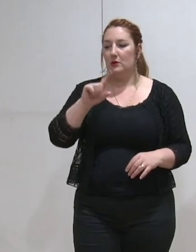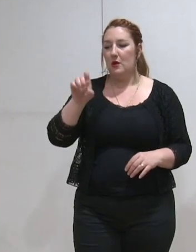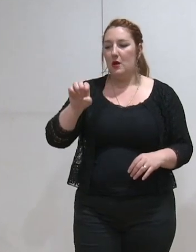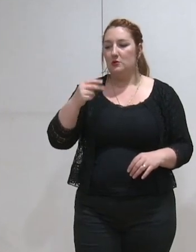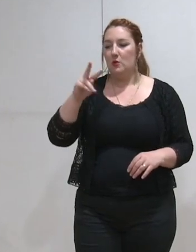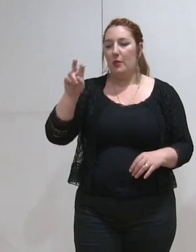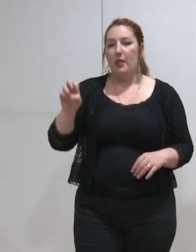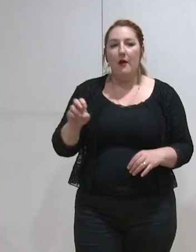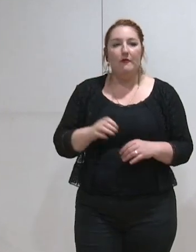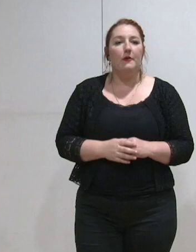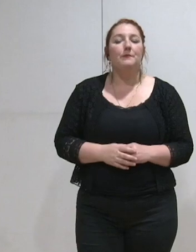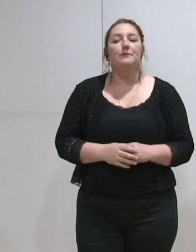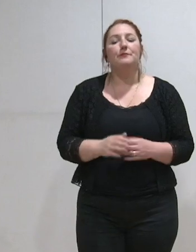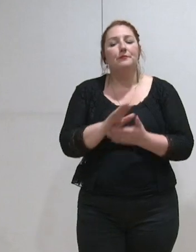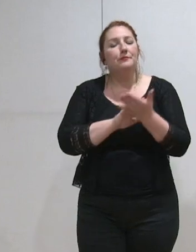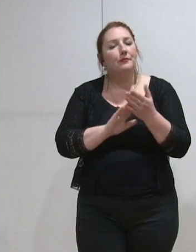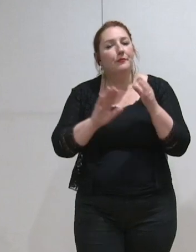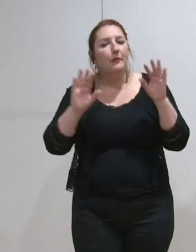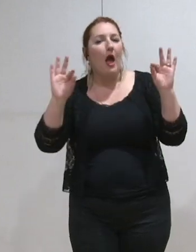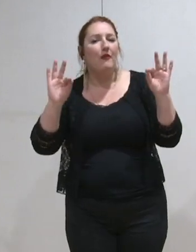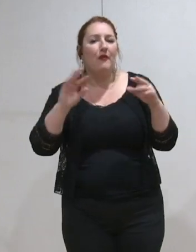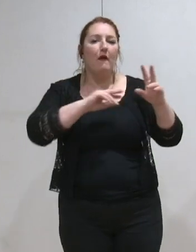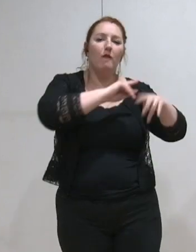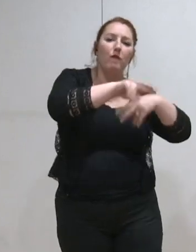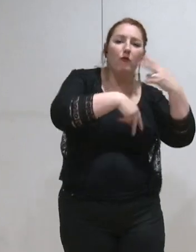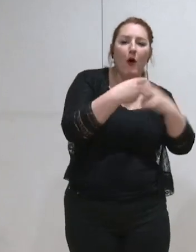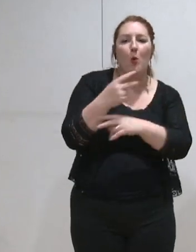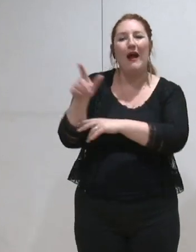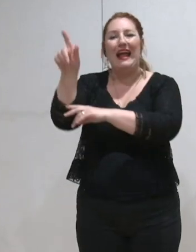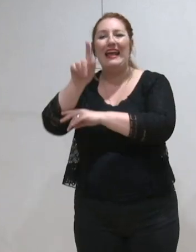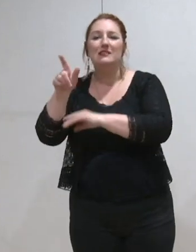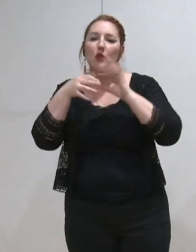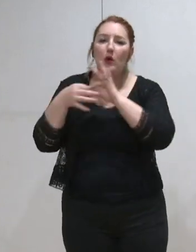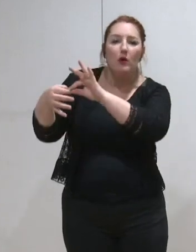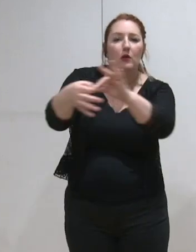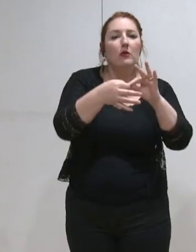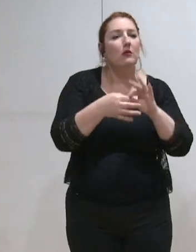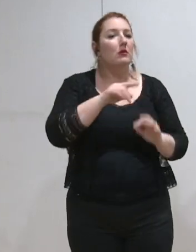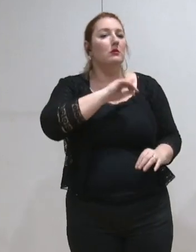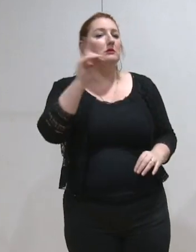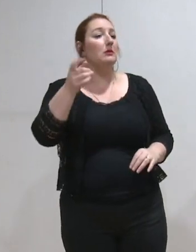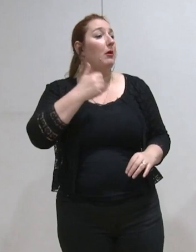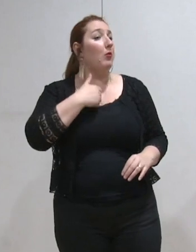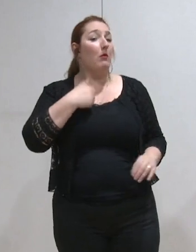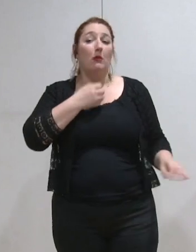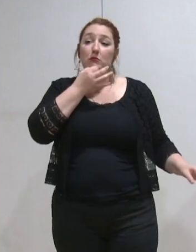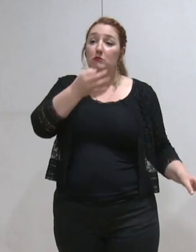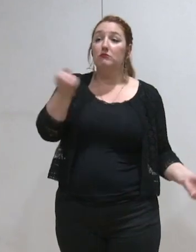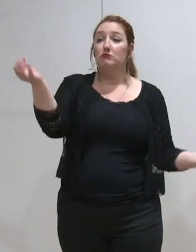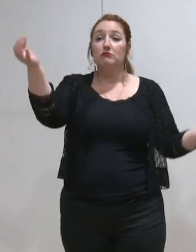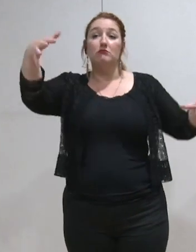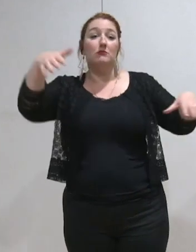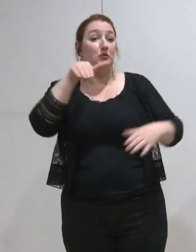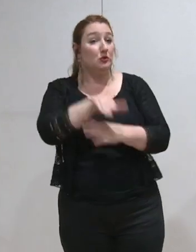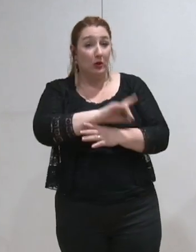collaboration avec le voironel grés Vaudan est posée non pas comme ça excathédra par moi ce soir elle elle est posée